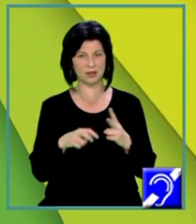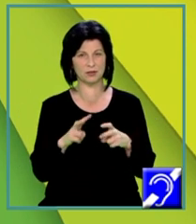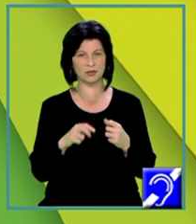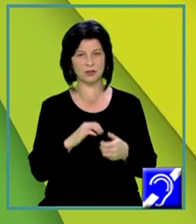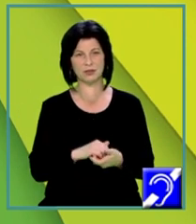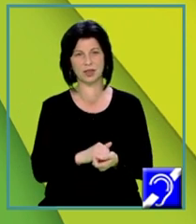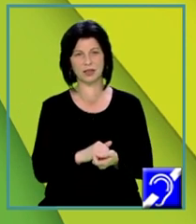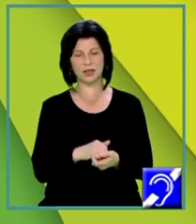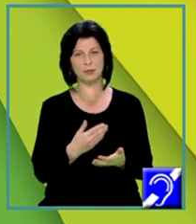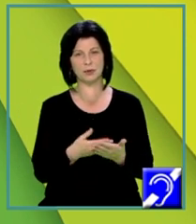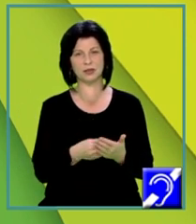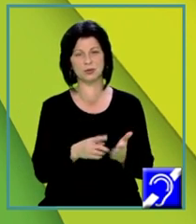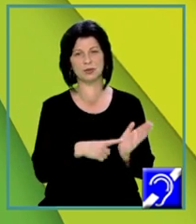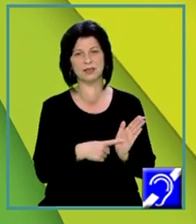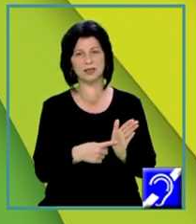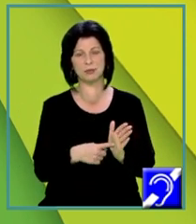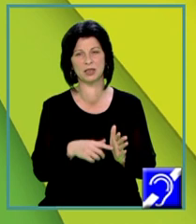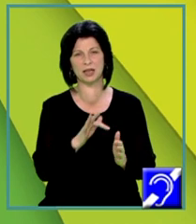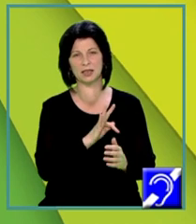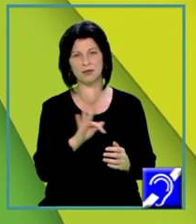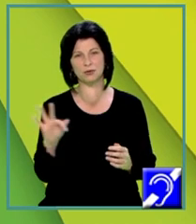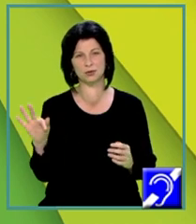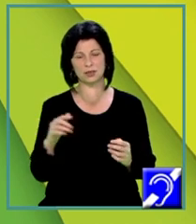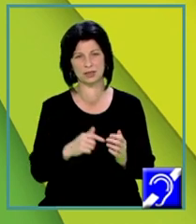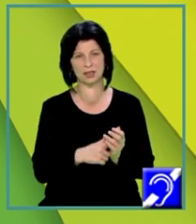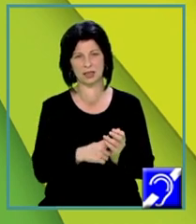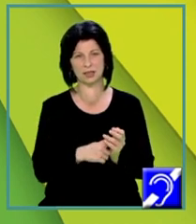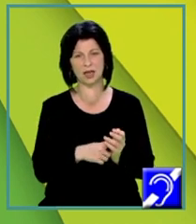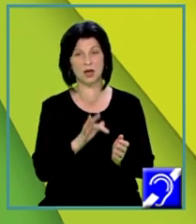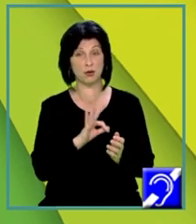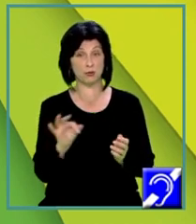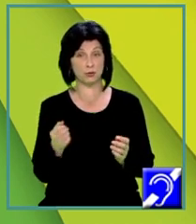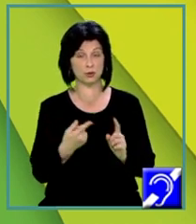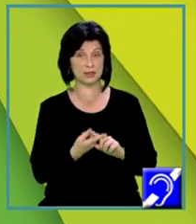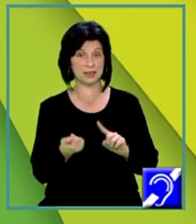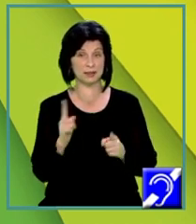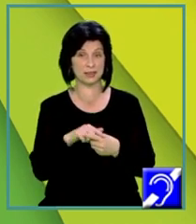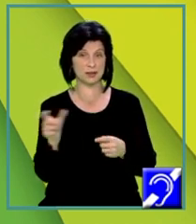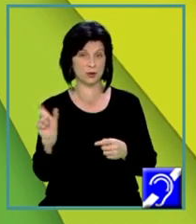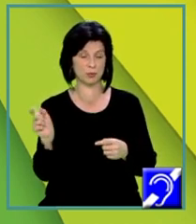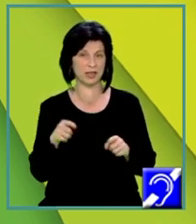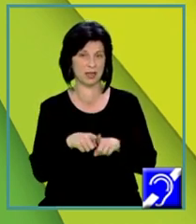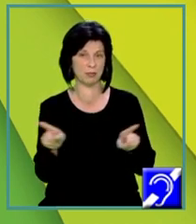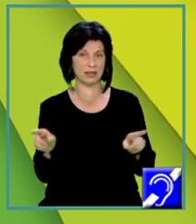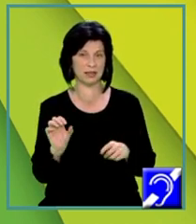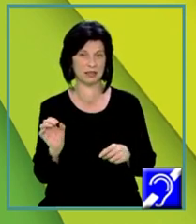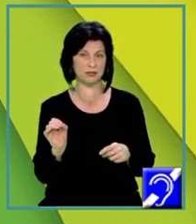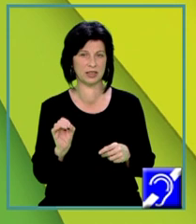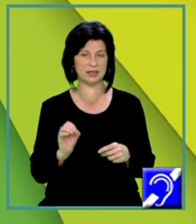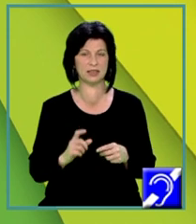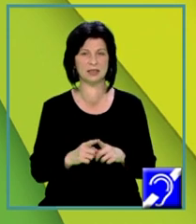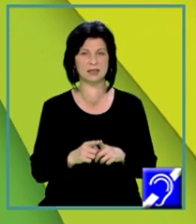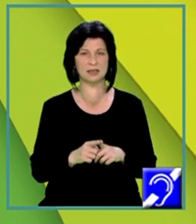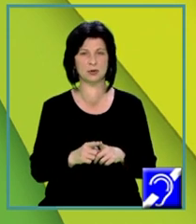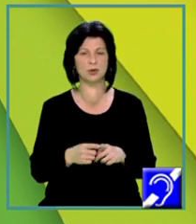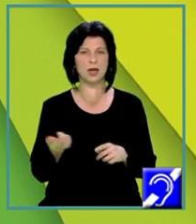determinarea funcției am folosit faptul că funcția transform elemente ale neutre ale alt ambelor legii în elementele neutre